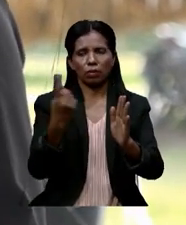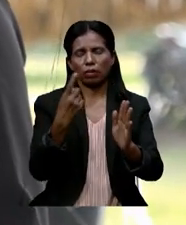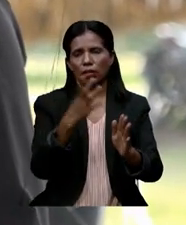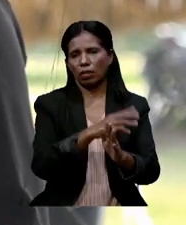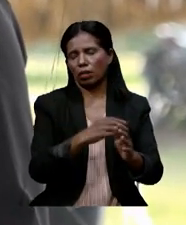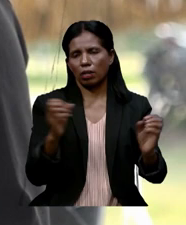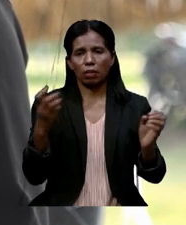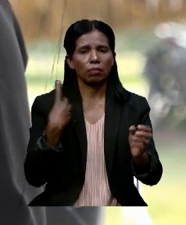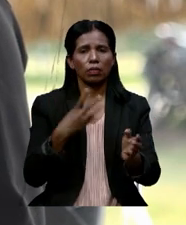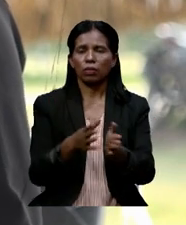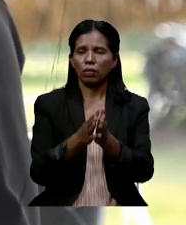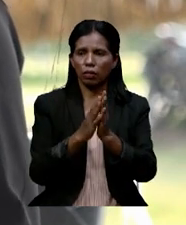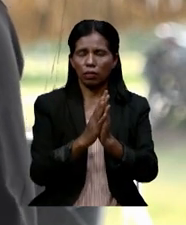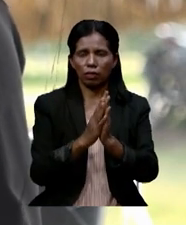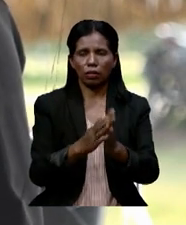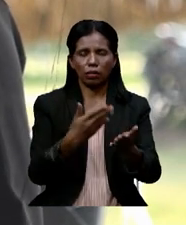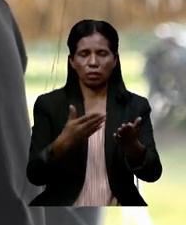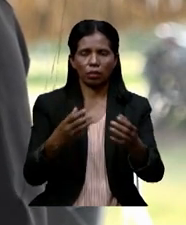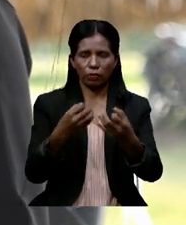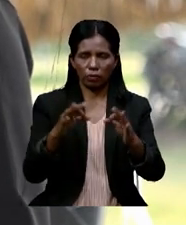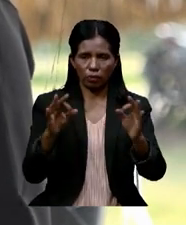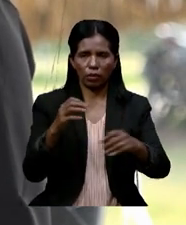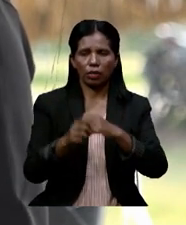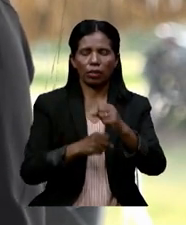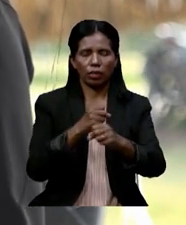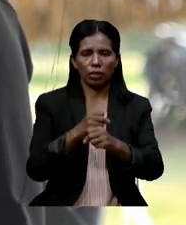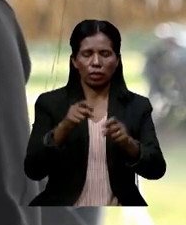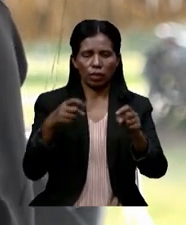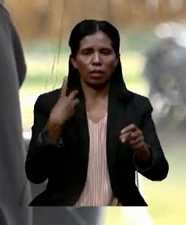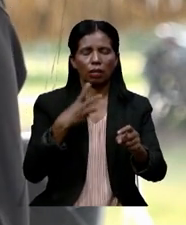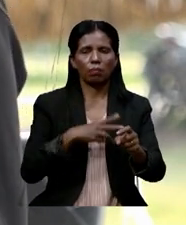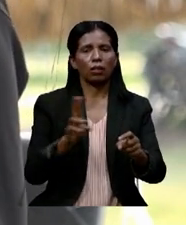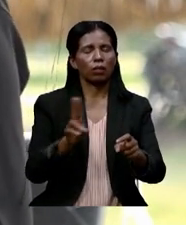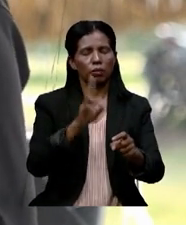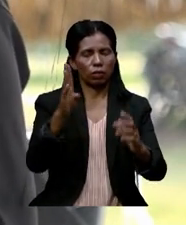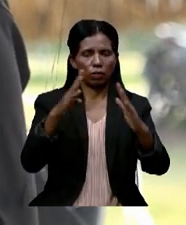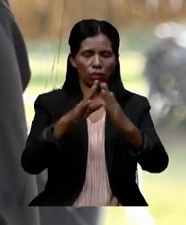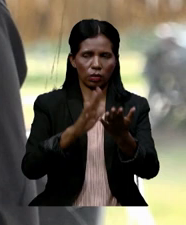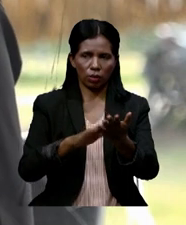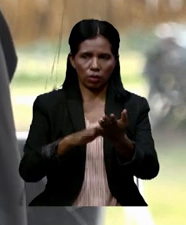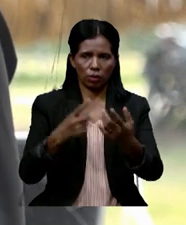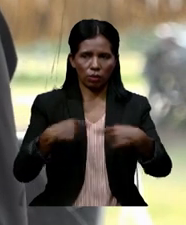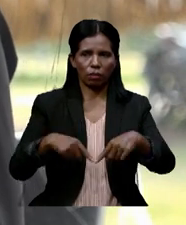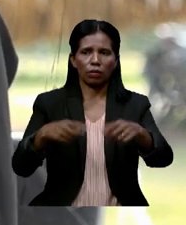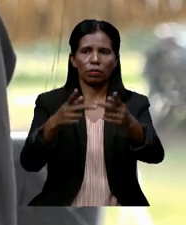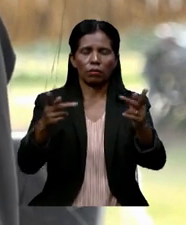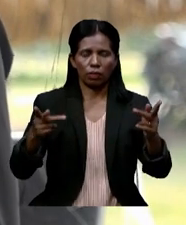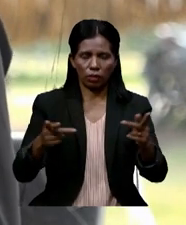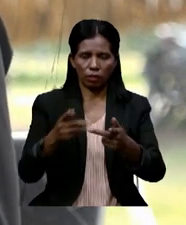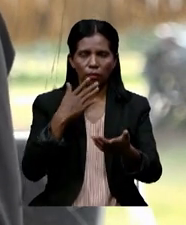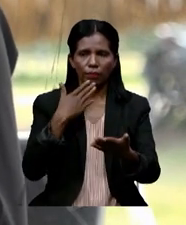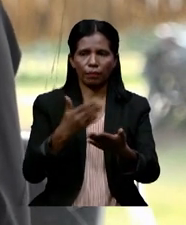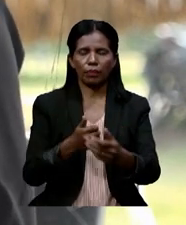dia kami zizi karik sesana berhutu dalai si tinang dan kami bela bela tama. Nune kami bela filafale bat tempu be mak normal.